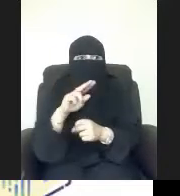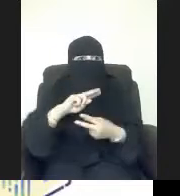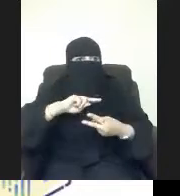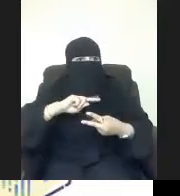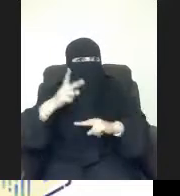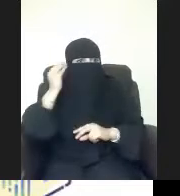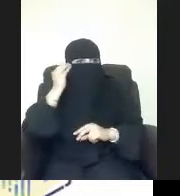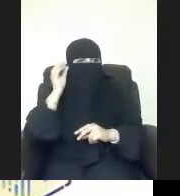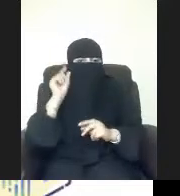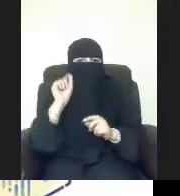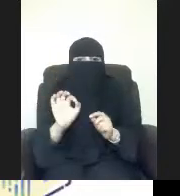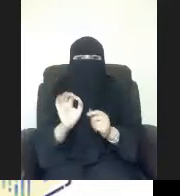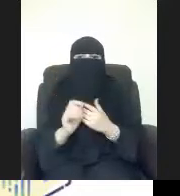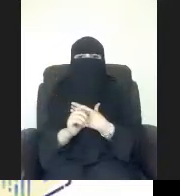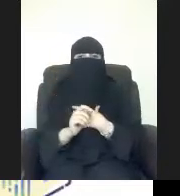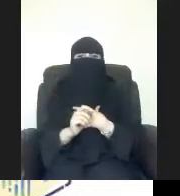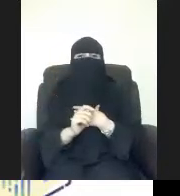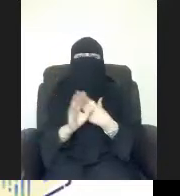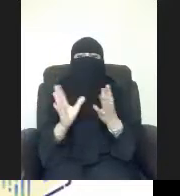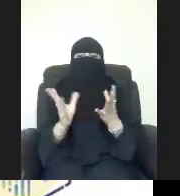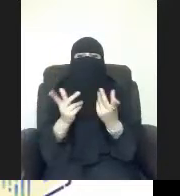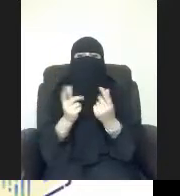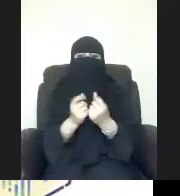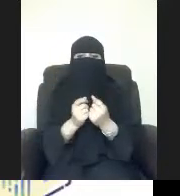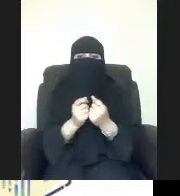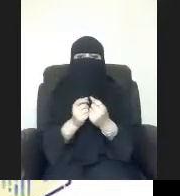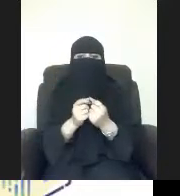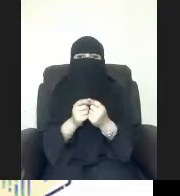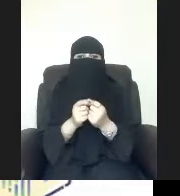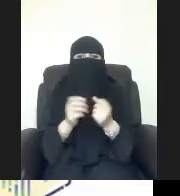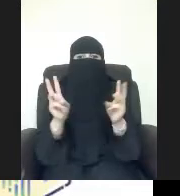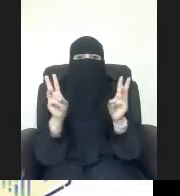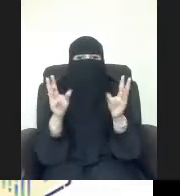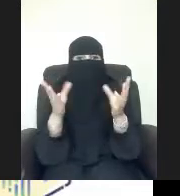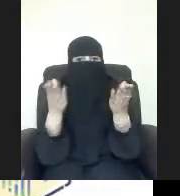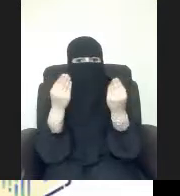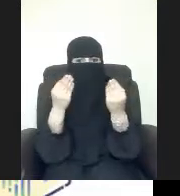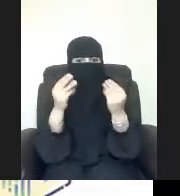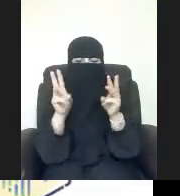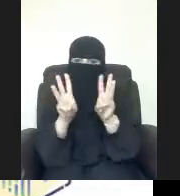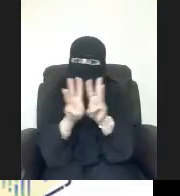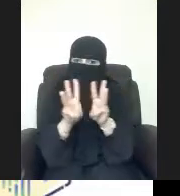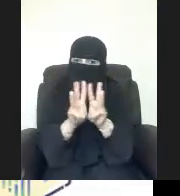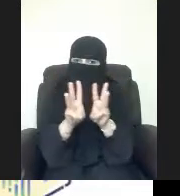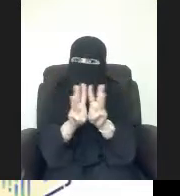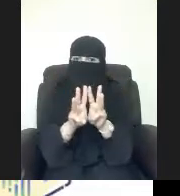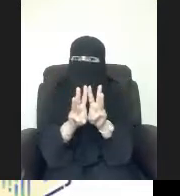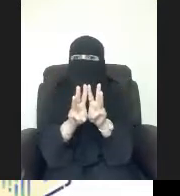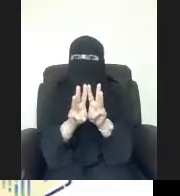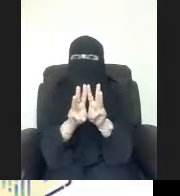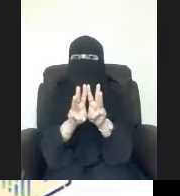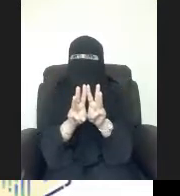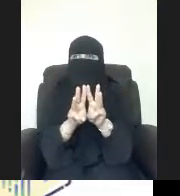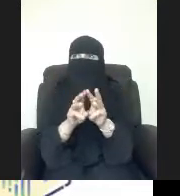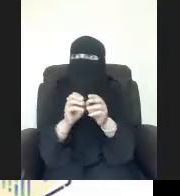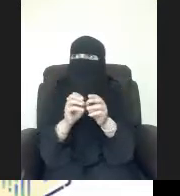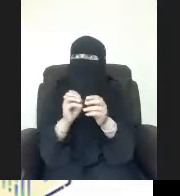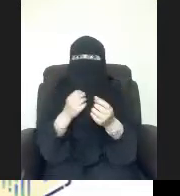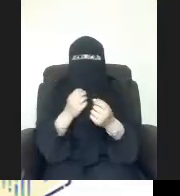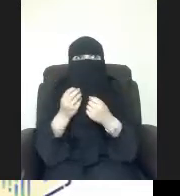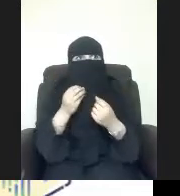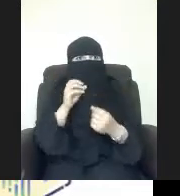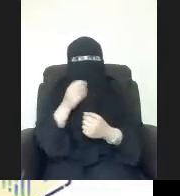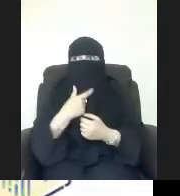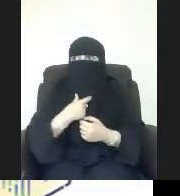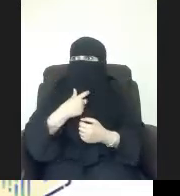أقول، للتعلم الإلكتروني. كان التعلم الإلكتروني وكان هناك صيحة واتجاه بشكل كبير